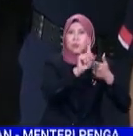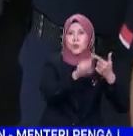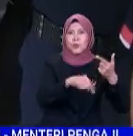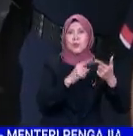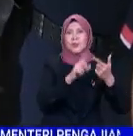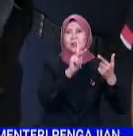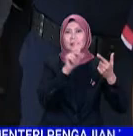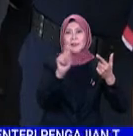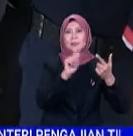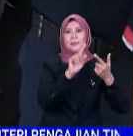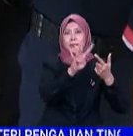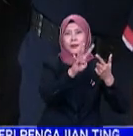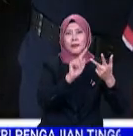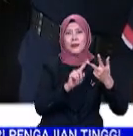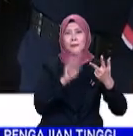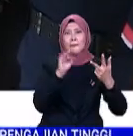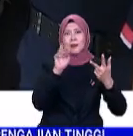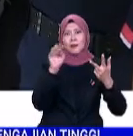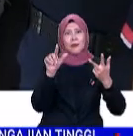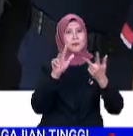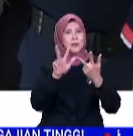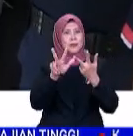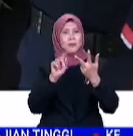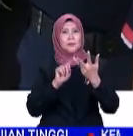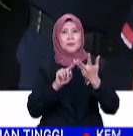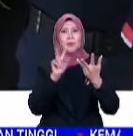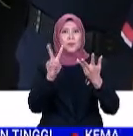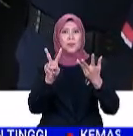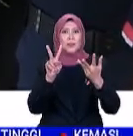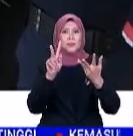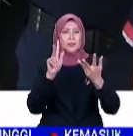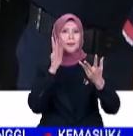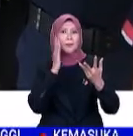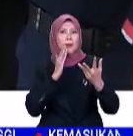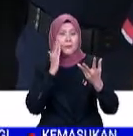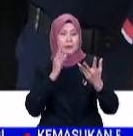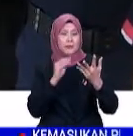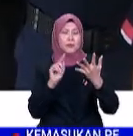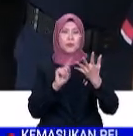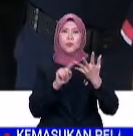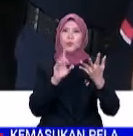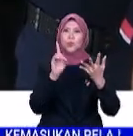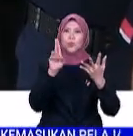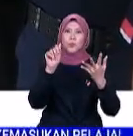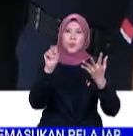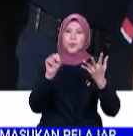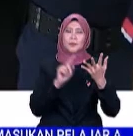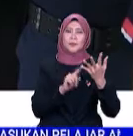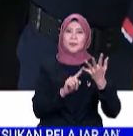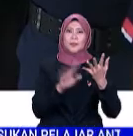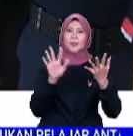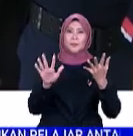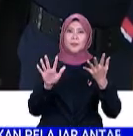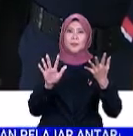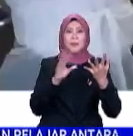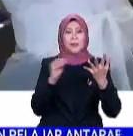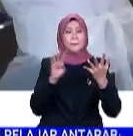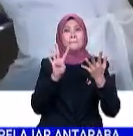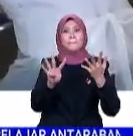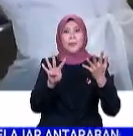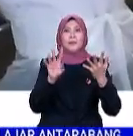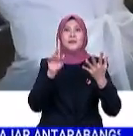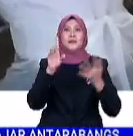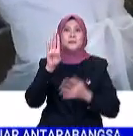ada 4. Di Marang kita ada 3, 2 di Kemaman, 2 di Dungun, 5 di Hulu Terengganu dan 4 di Besut.